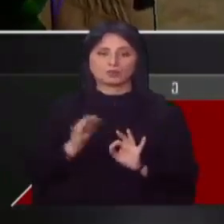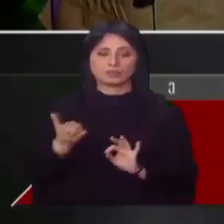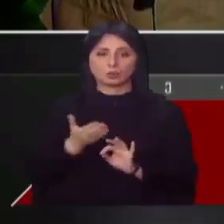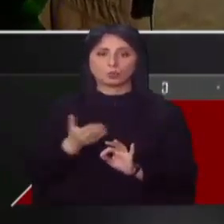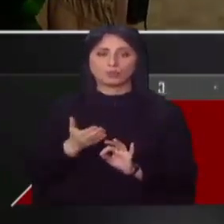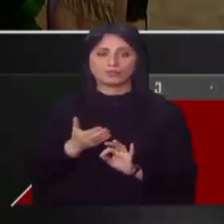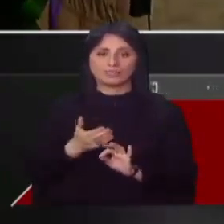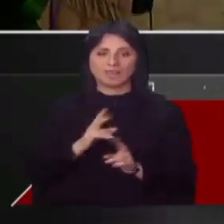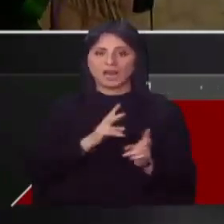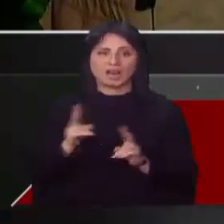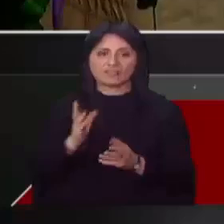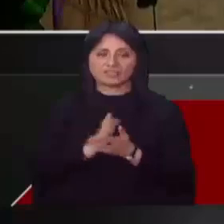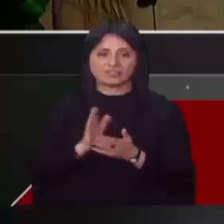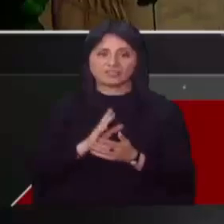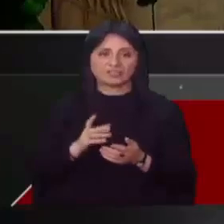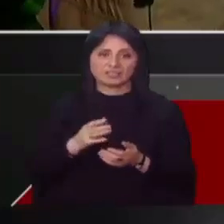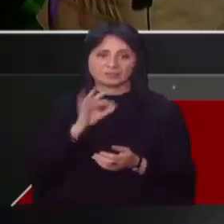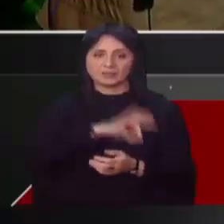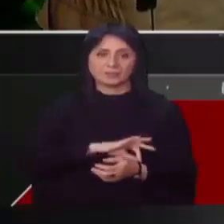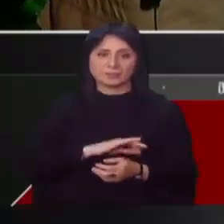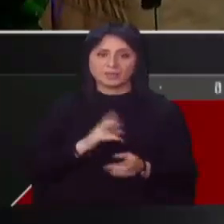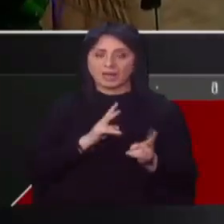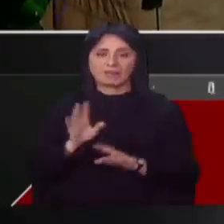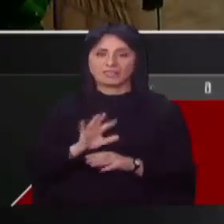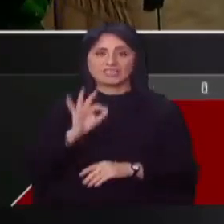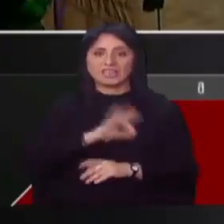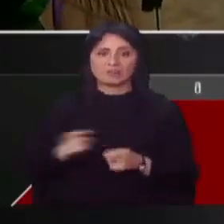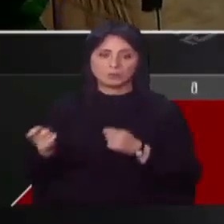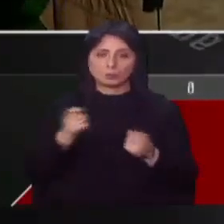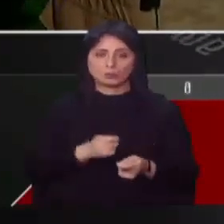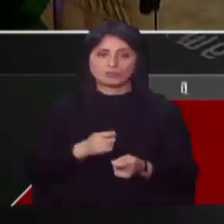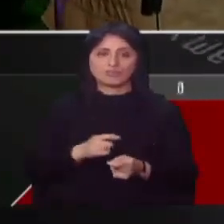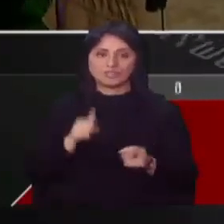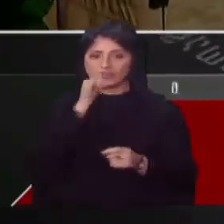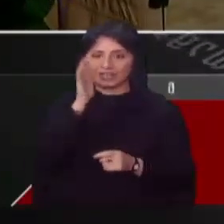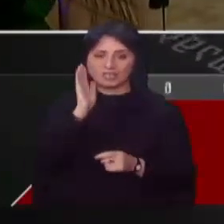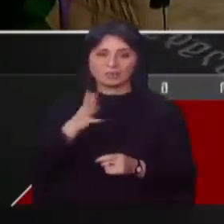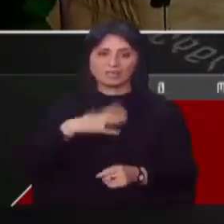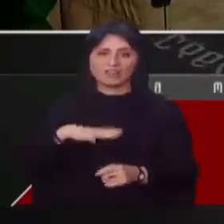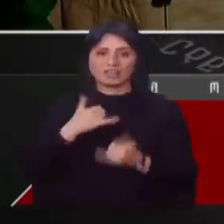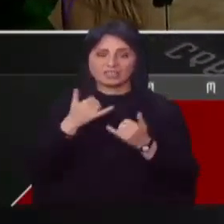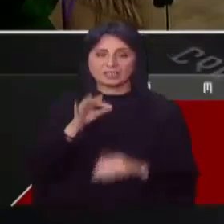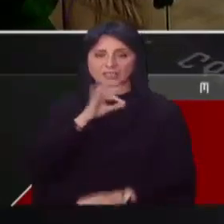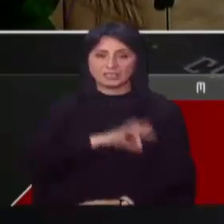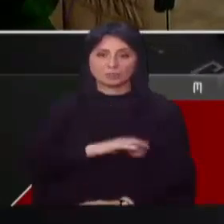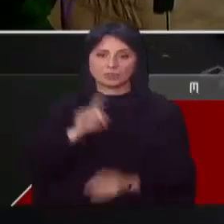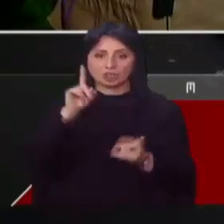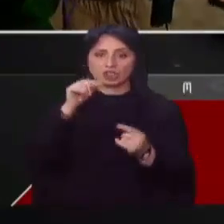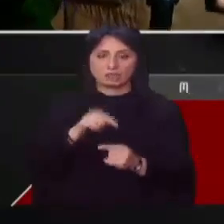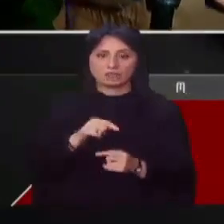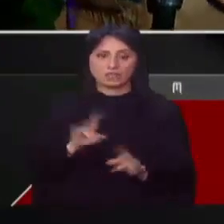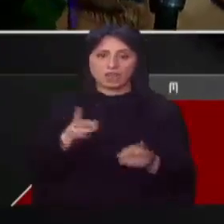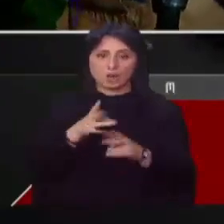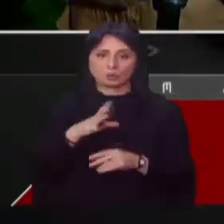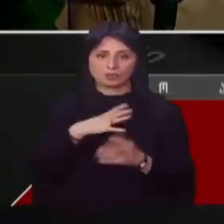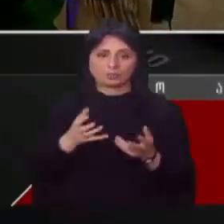რომელიც არავისთვის არ არის ხელსაყრელი, არავისთვის არ არის სარგებლის მომტანი, იგი ვერ იქნება ქვეყნისთვის სასარგებლო და შესაბამისად არ